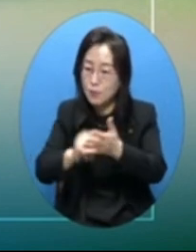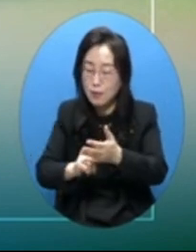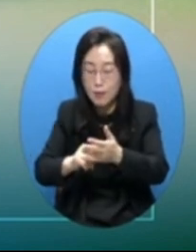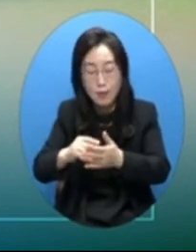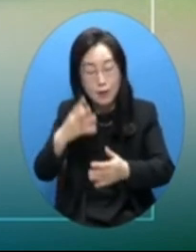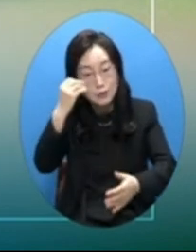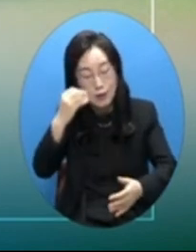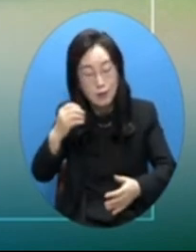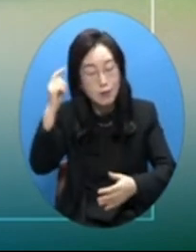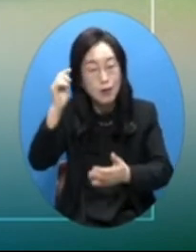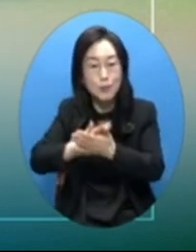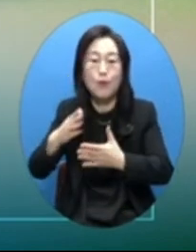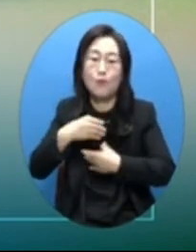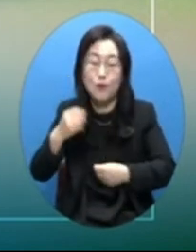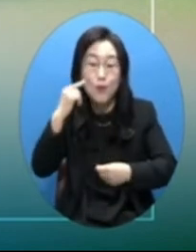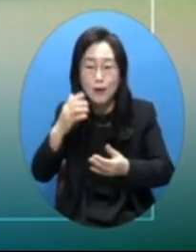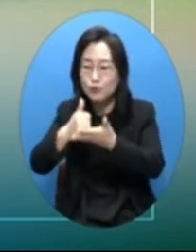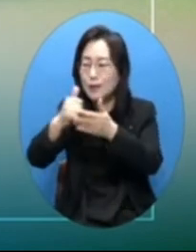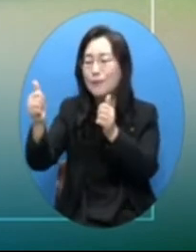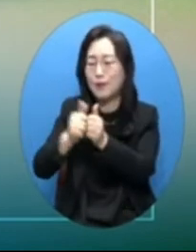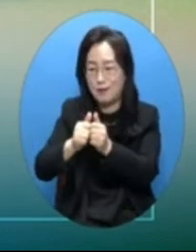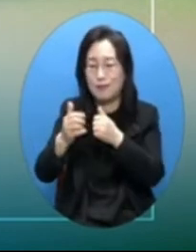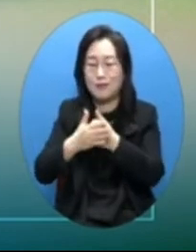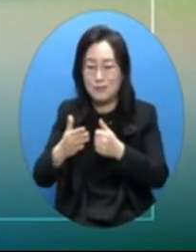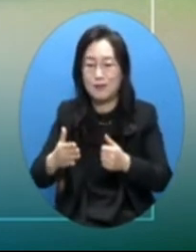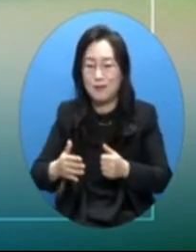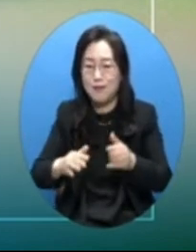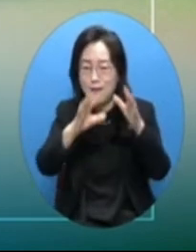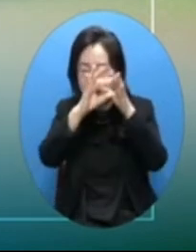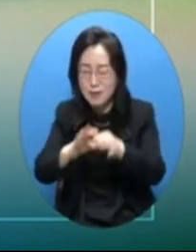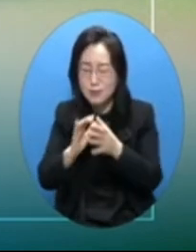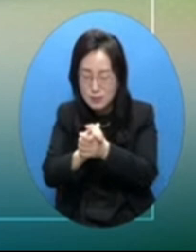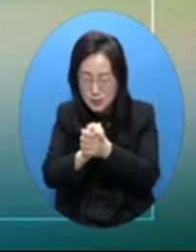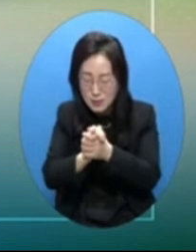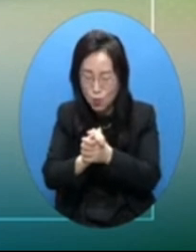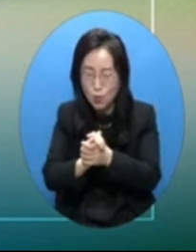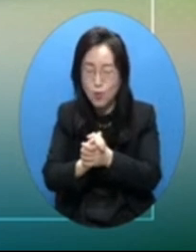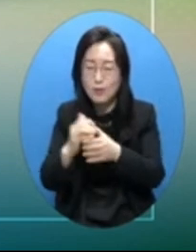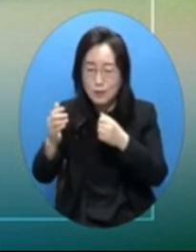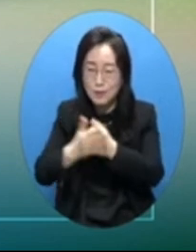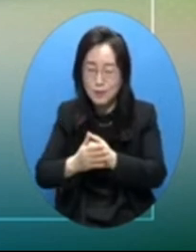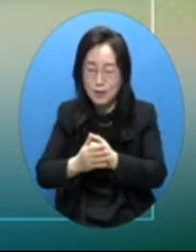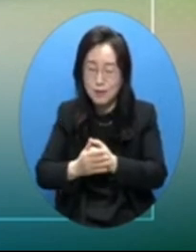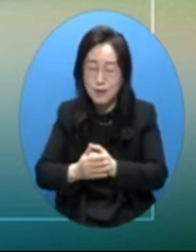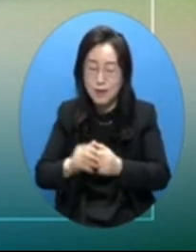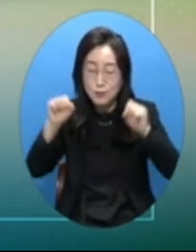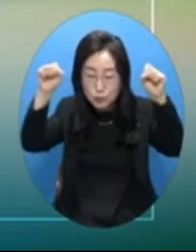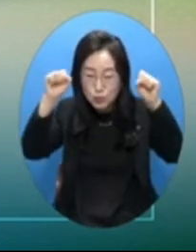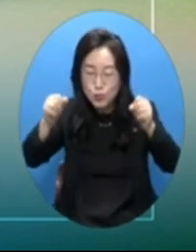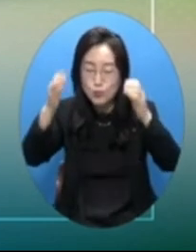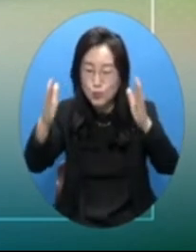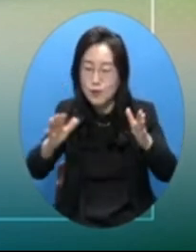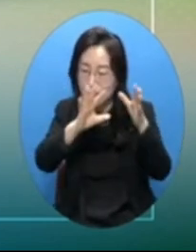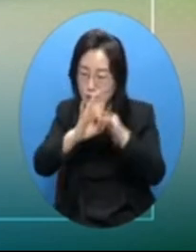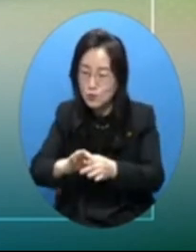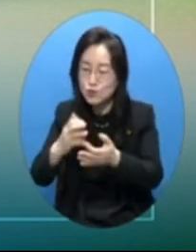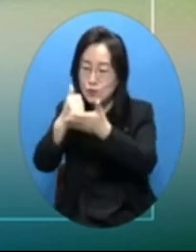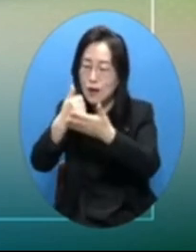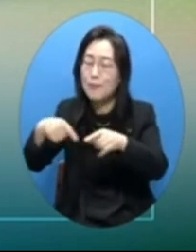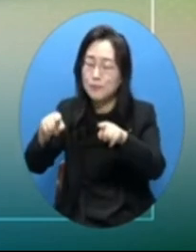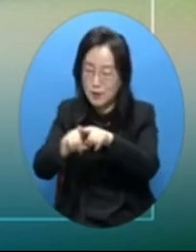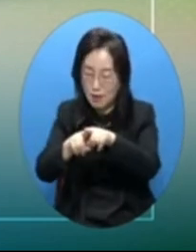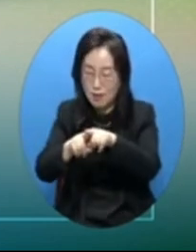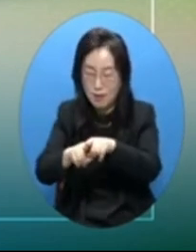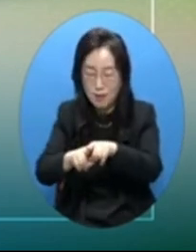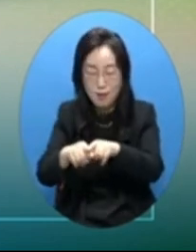주님이 내가 때 계셨기 때문입니다 끊임없는 기도 생활 덕분에 투쟁 과정 내내 주님이 동행하고 계심을 느낄 수 있었습니다